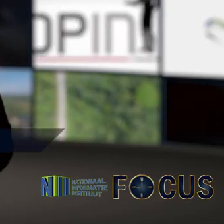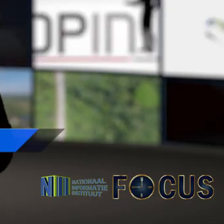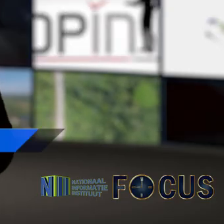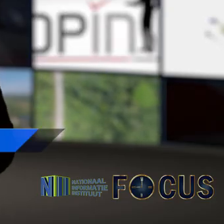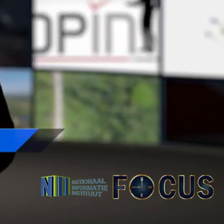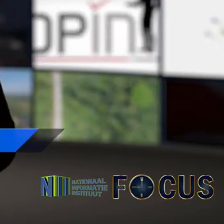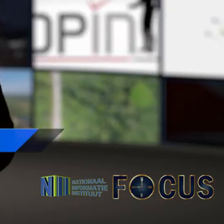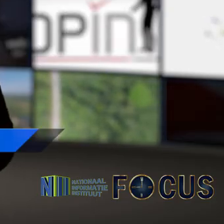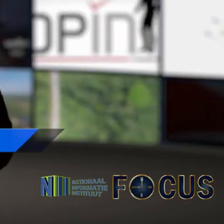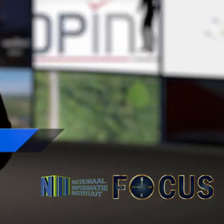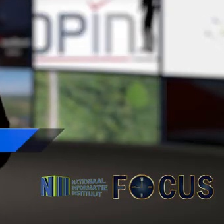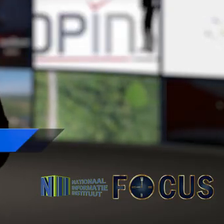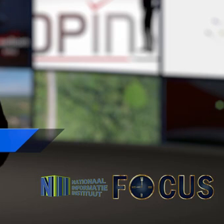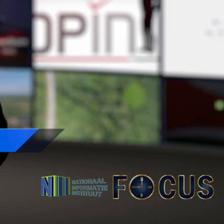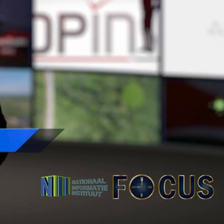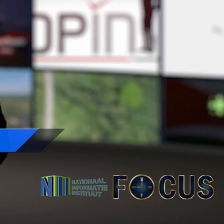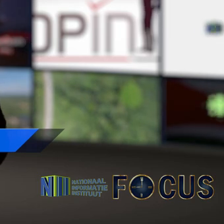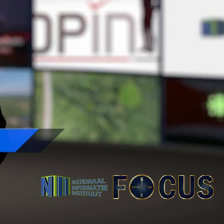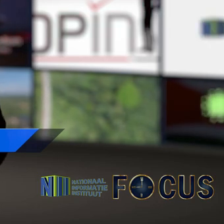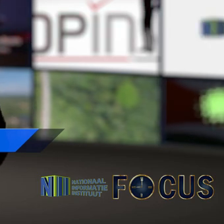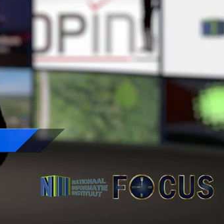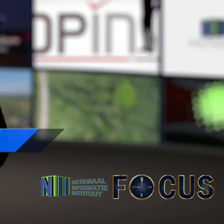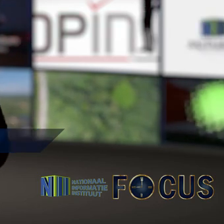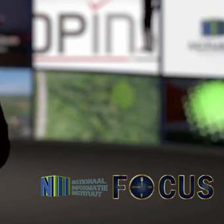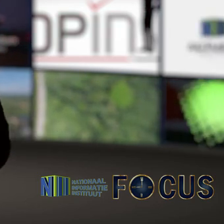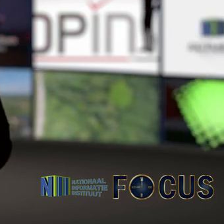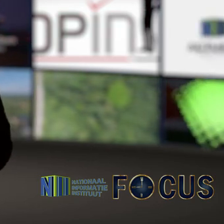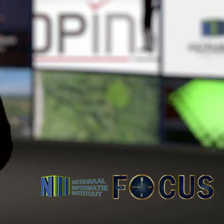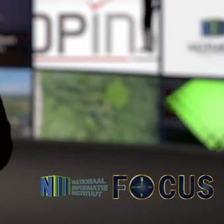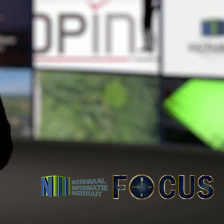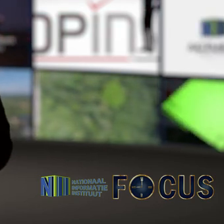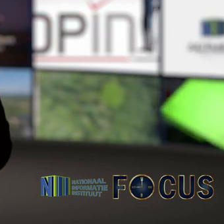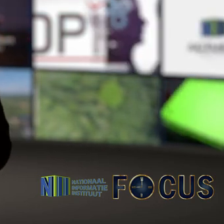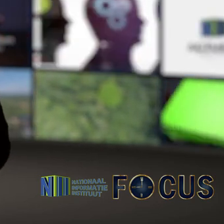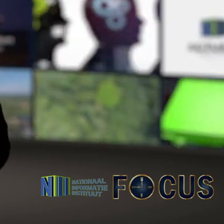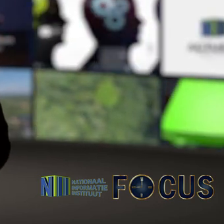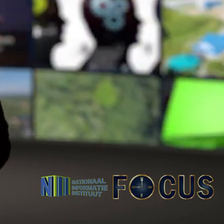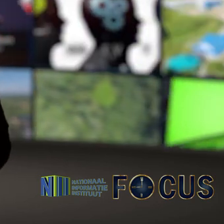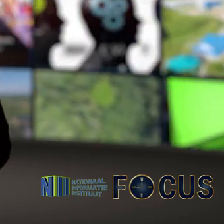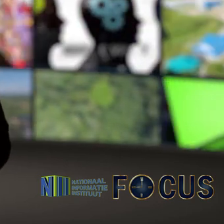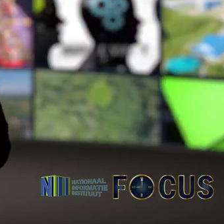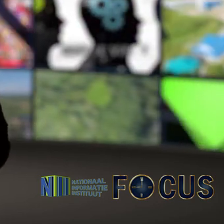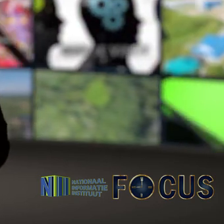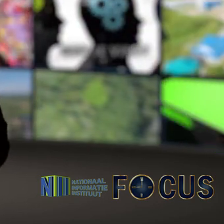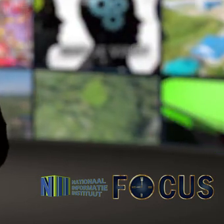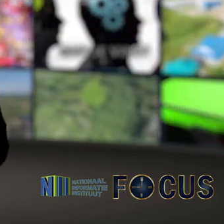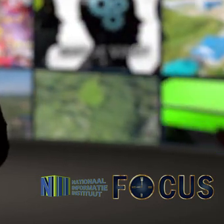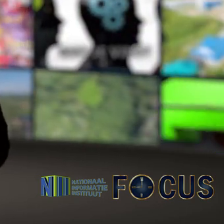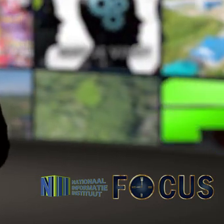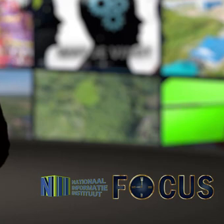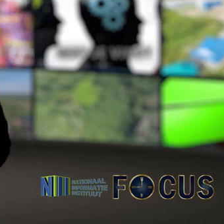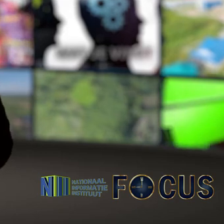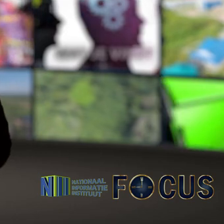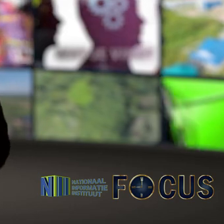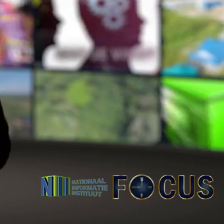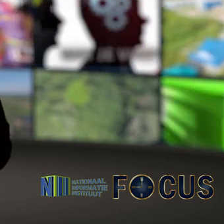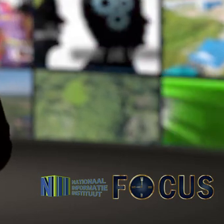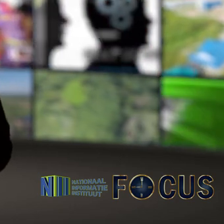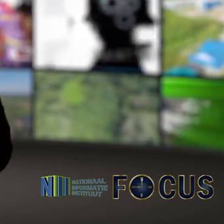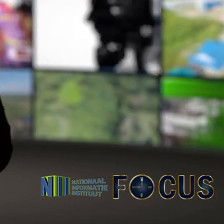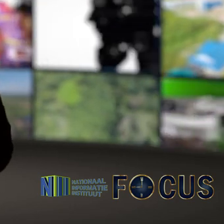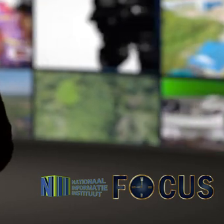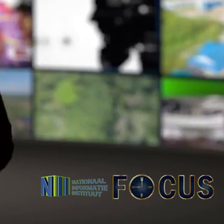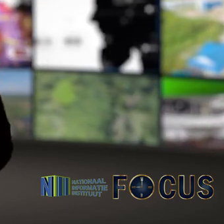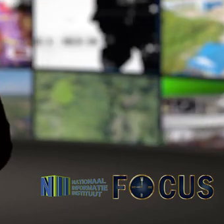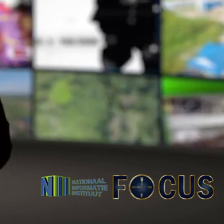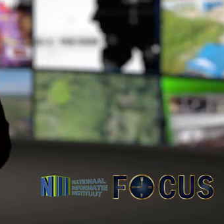Suriname heeft zich op 29 juni 2002 ingeschreven om geplaatst te worden op de Werelderfgoedlijst van de UNESCO. Dit jaar wordt